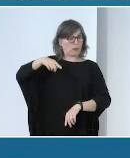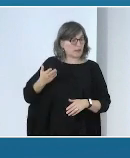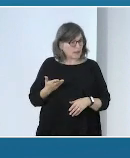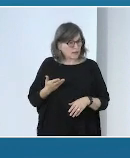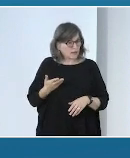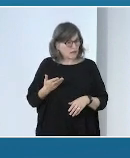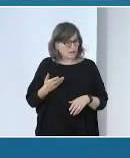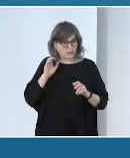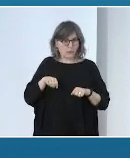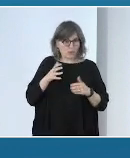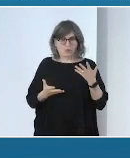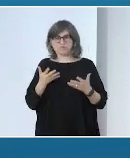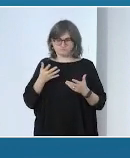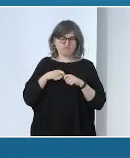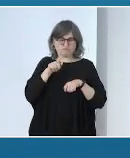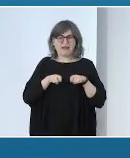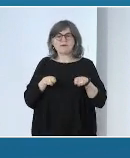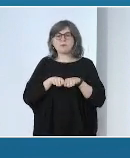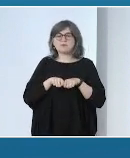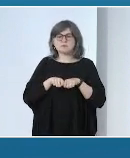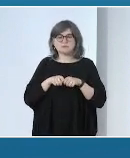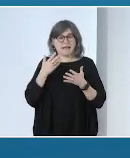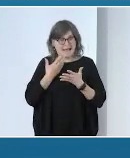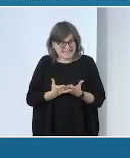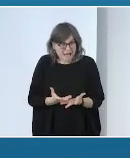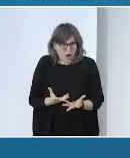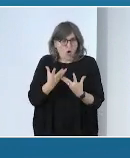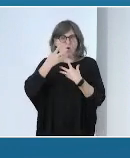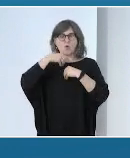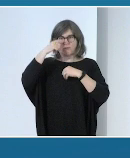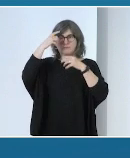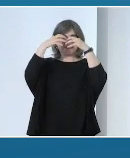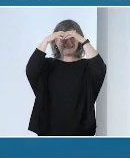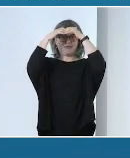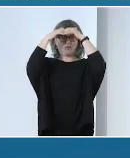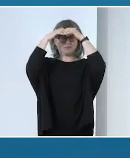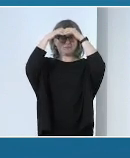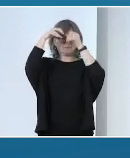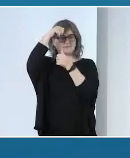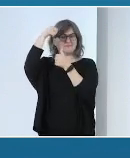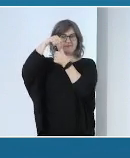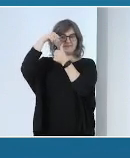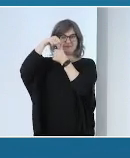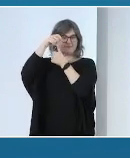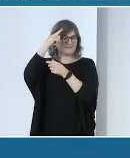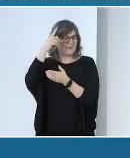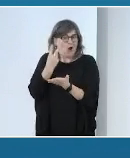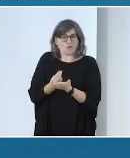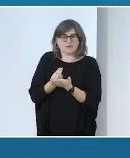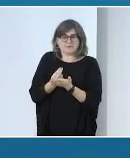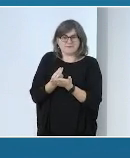peu près, voilà. Et tout ça, ça rentre dans notre cerveau, et la prochaine fois, eh ben,